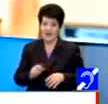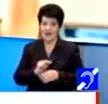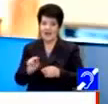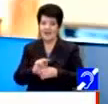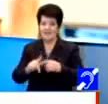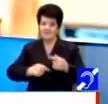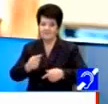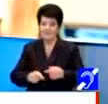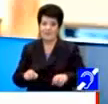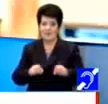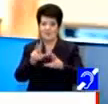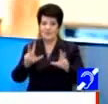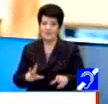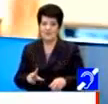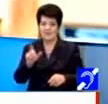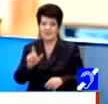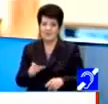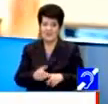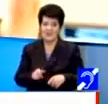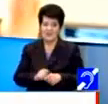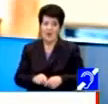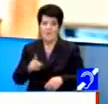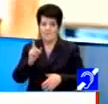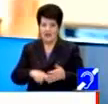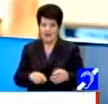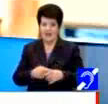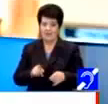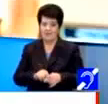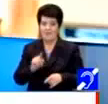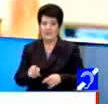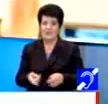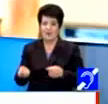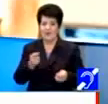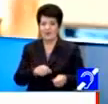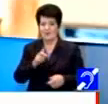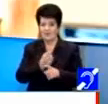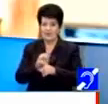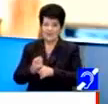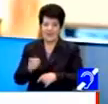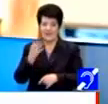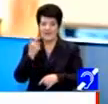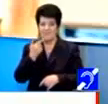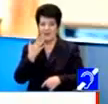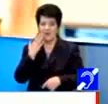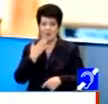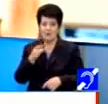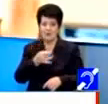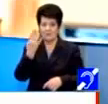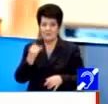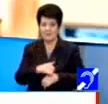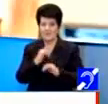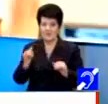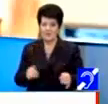generații întregi de profesioniști. Lor le aparține meritul pentru readucerea grafiei latine a limbii române în Republica Moldova, pentru